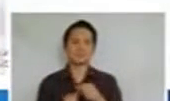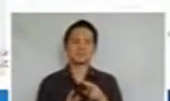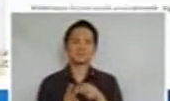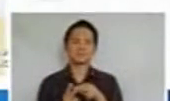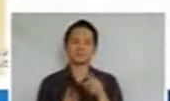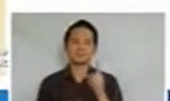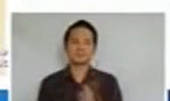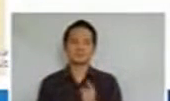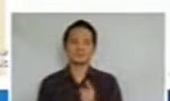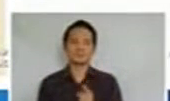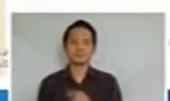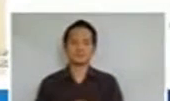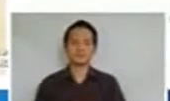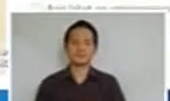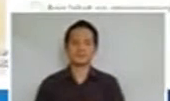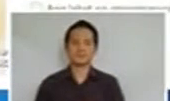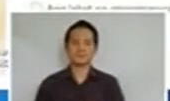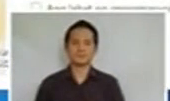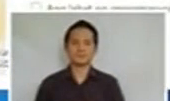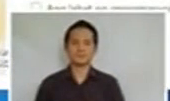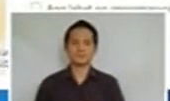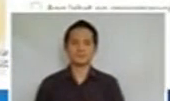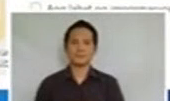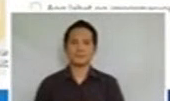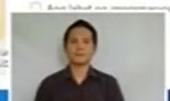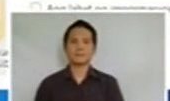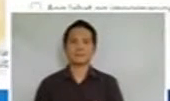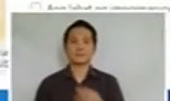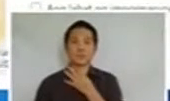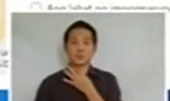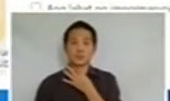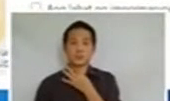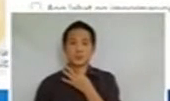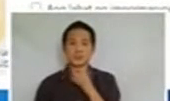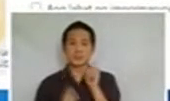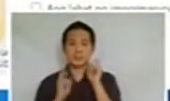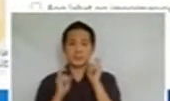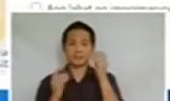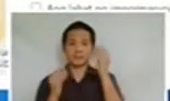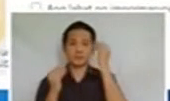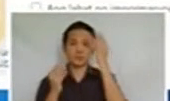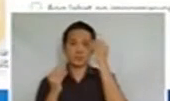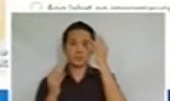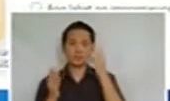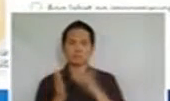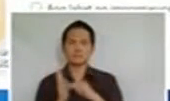na maging maayos yung pagdating